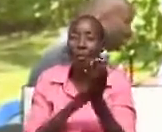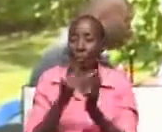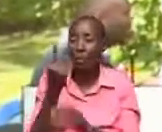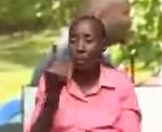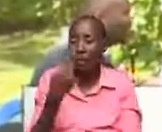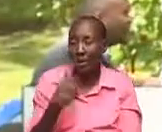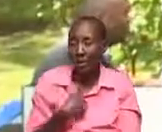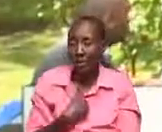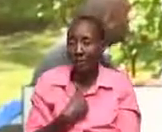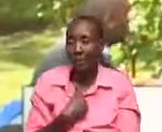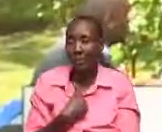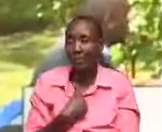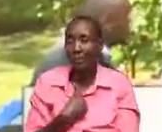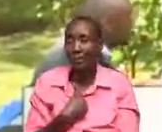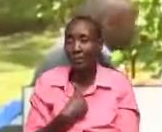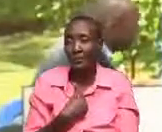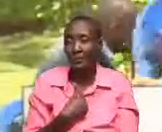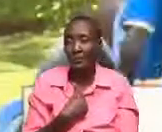kwamba